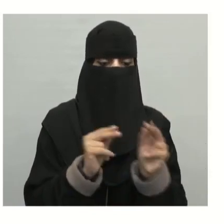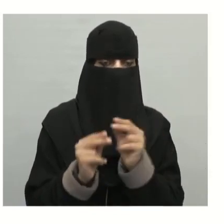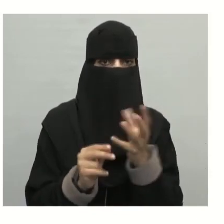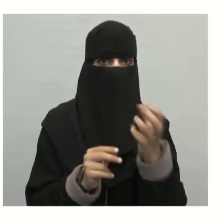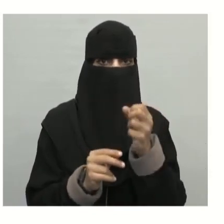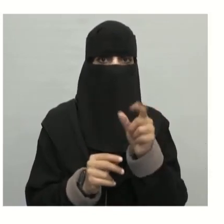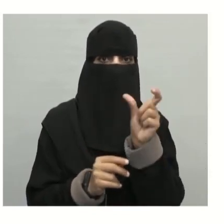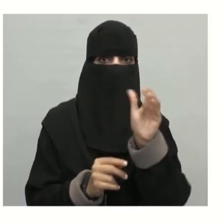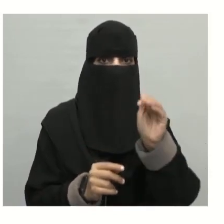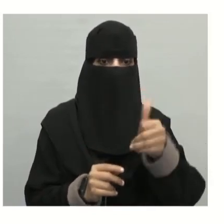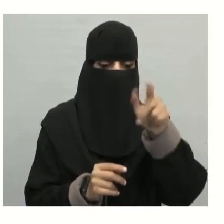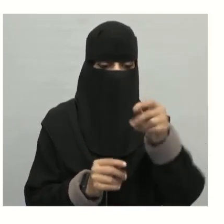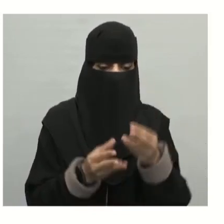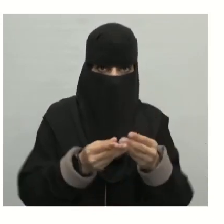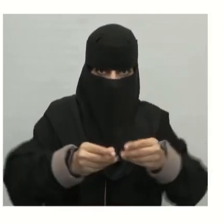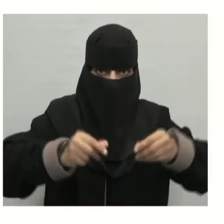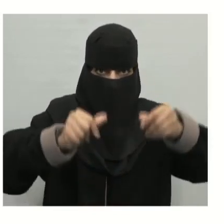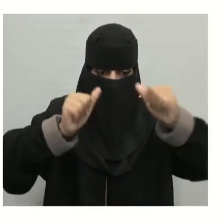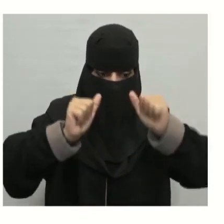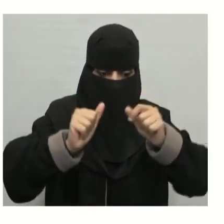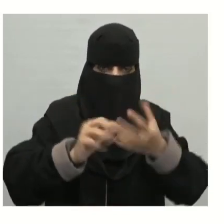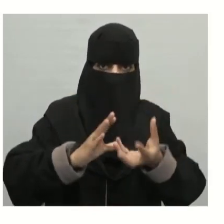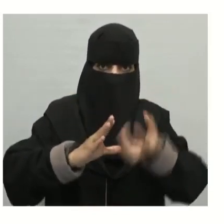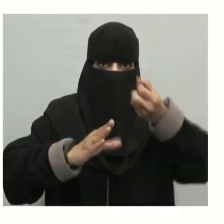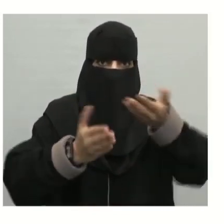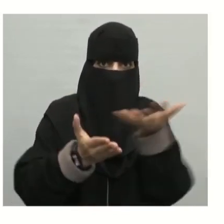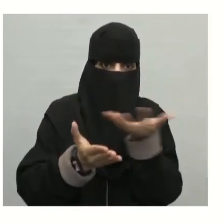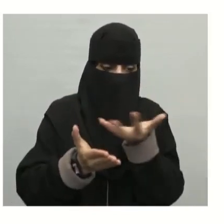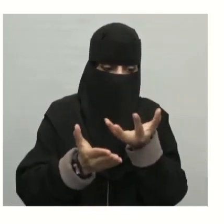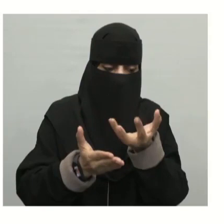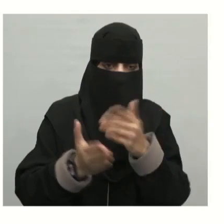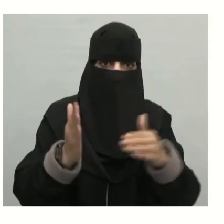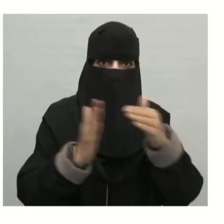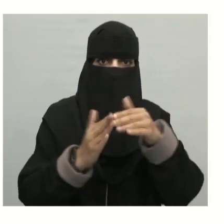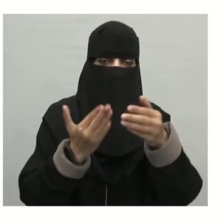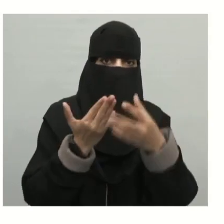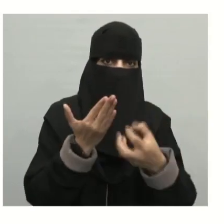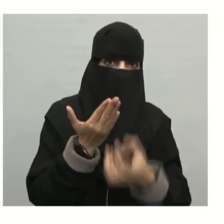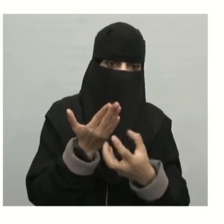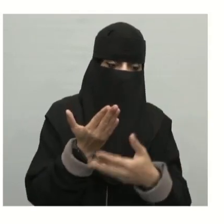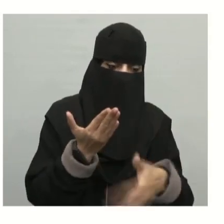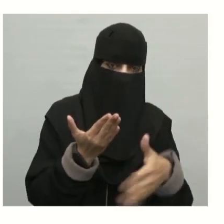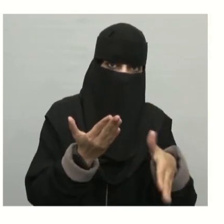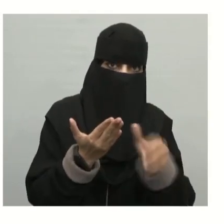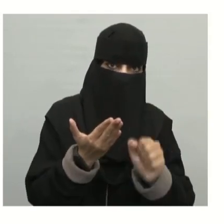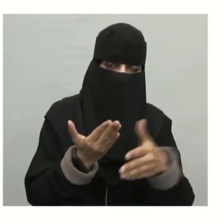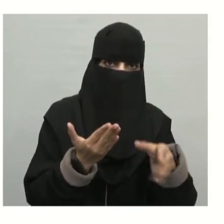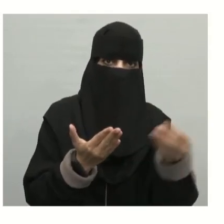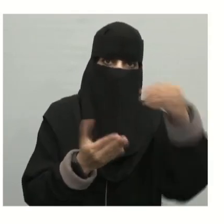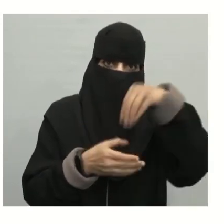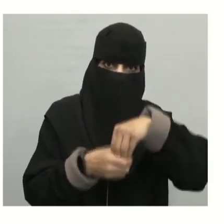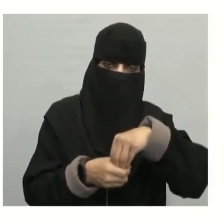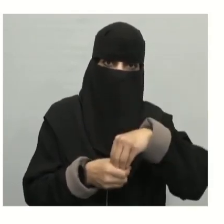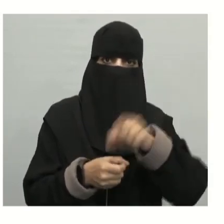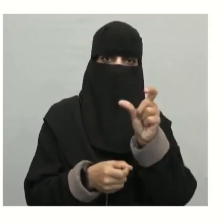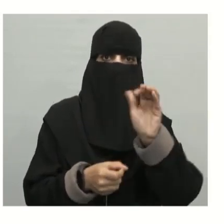للحصول على النحاس يسهر الخام وينقى للتخلص من المعادن غير المرغوب فيها الموجوده من ضمن